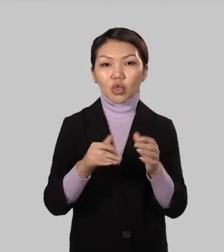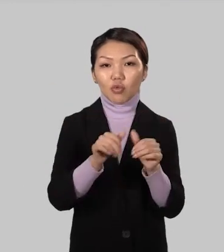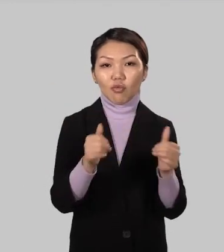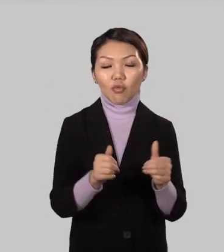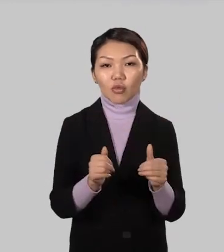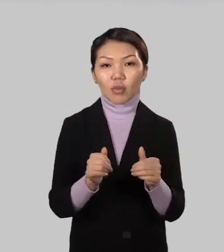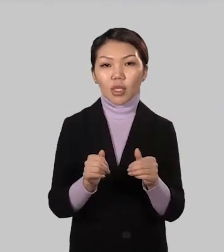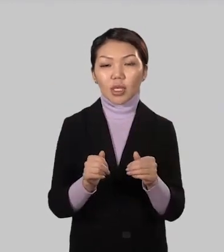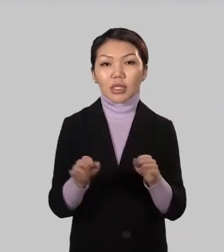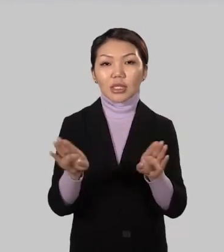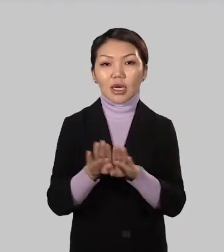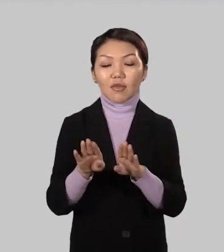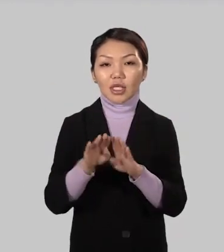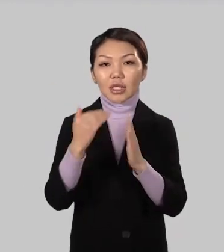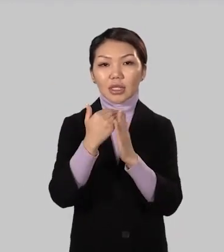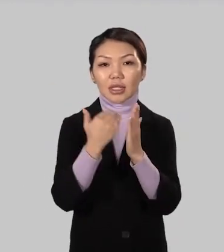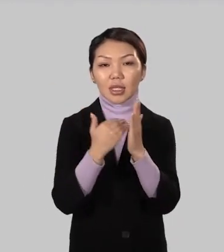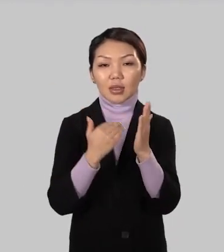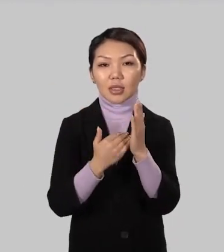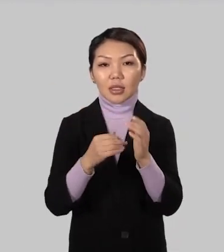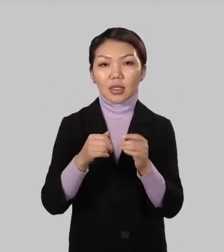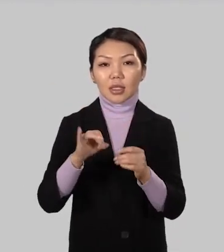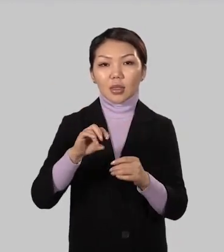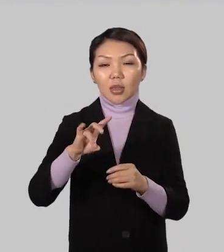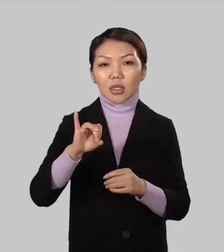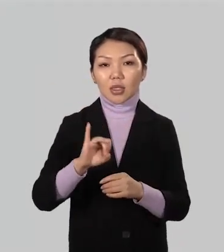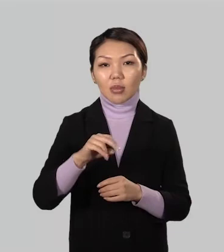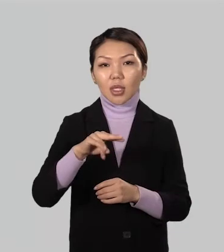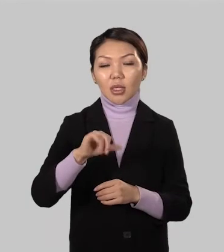форму сравнительной степени имени прилагательного